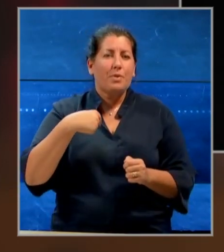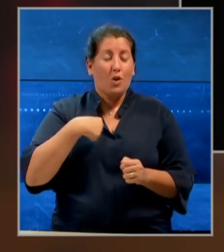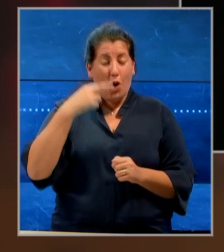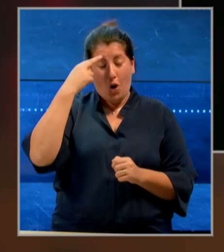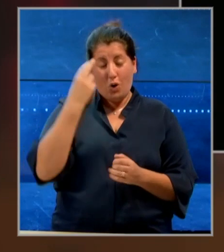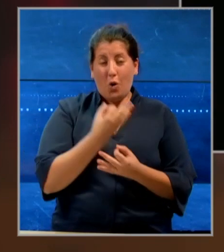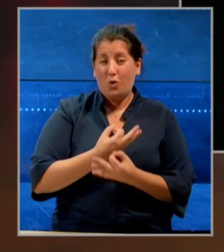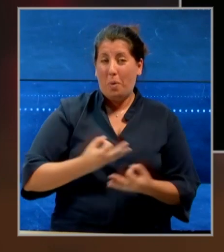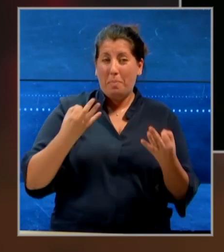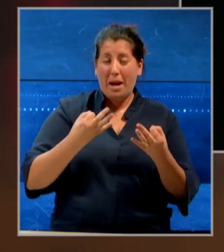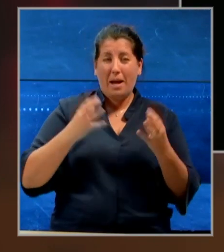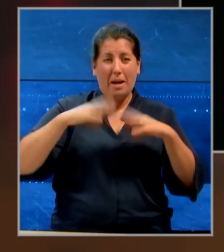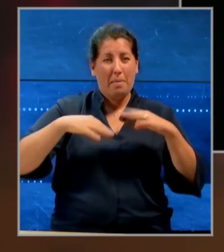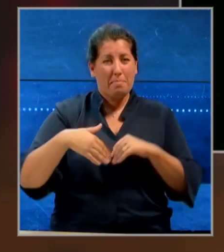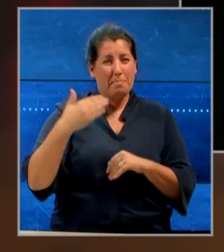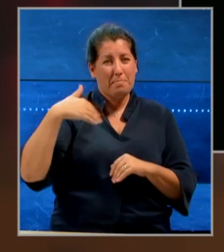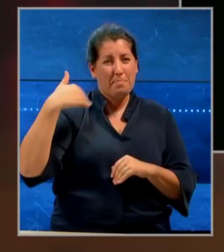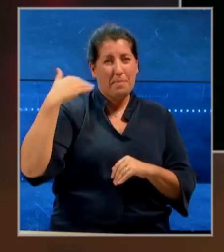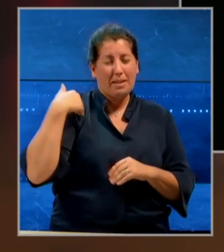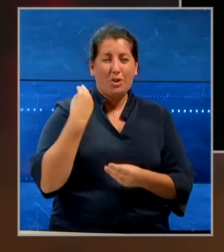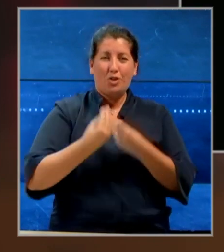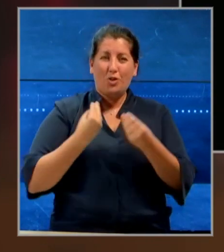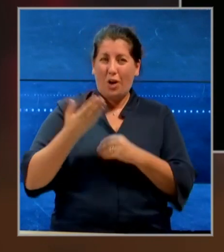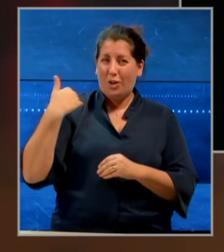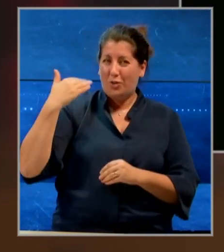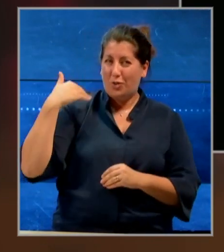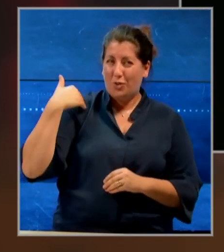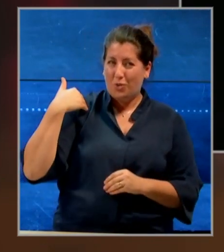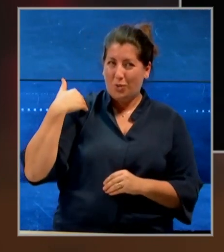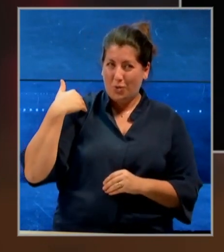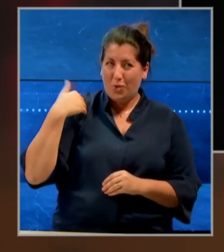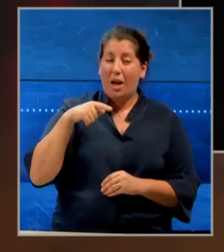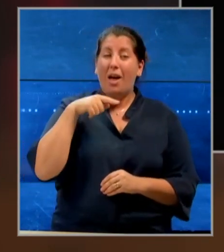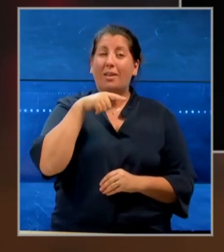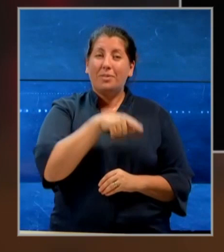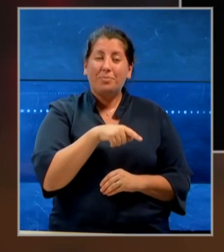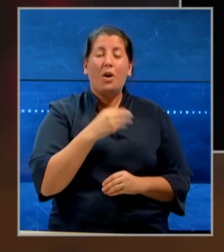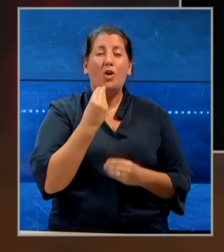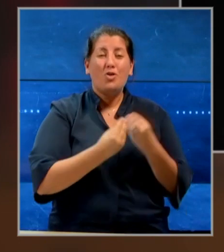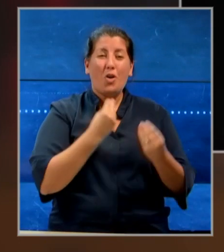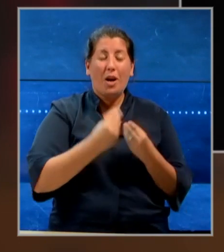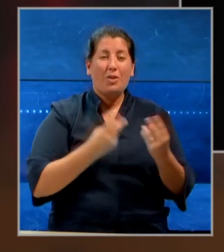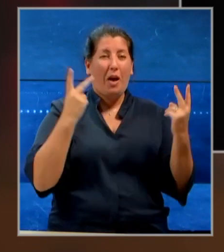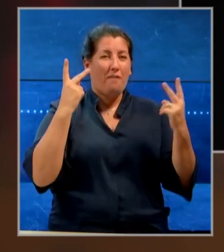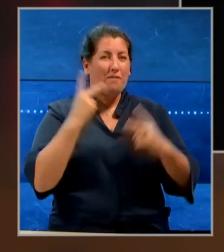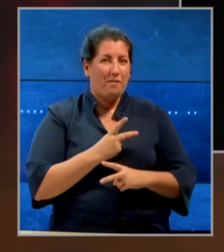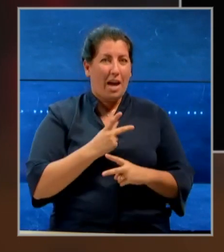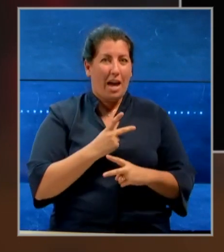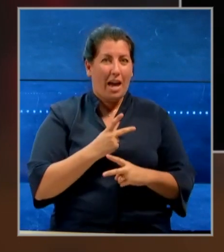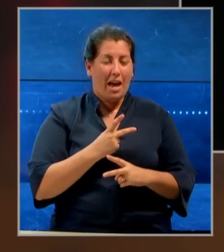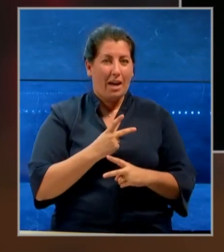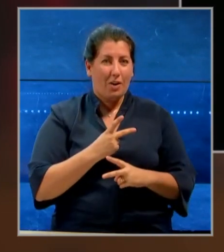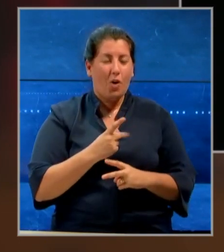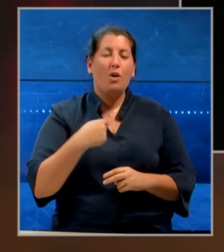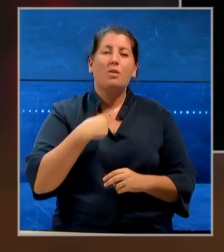ricordo. Quindi lui è stato un giocatore vero, ragazzi. Non so se dire di sì, infatti. No, era per fare un binomio,